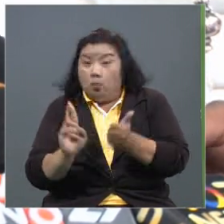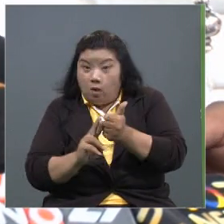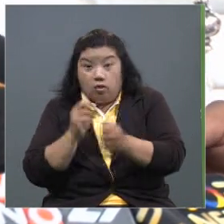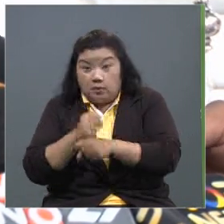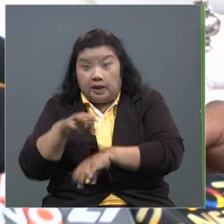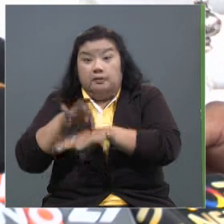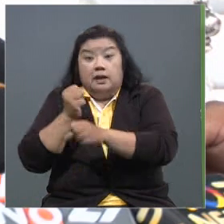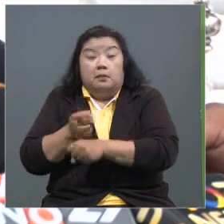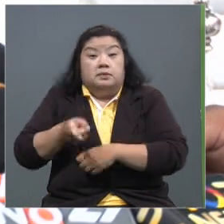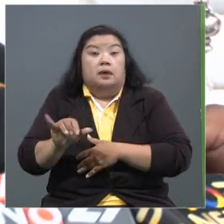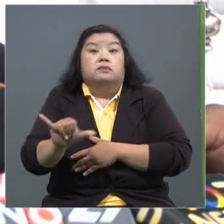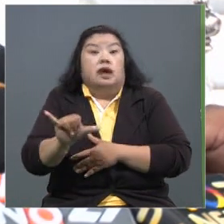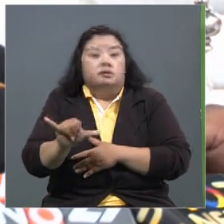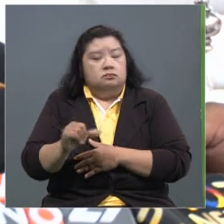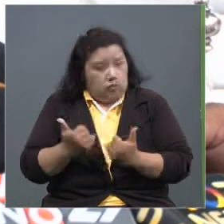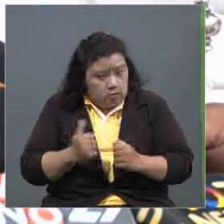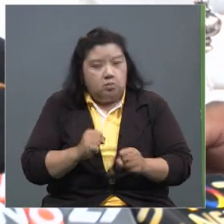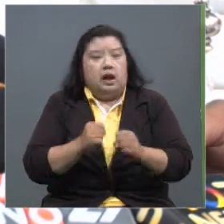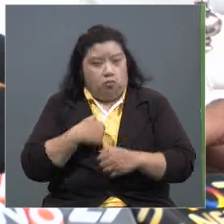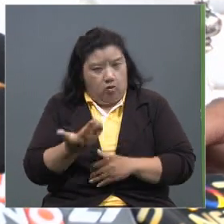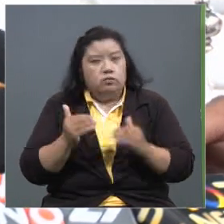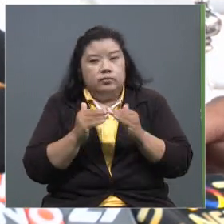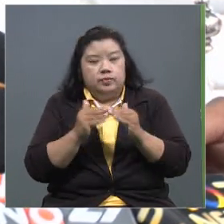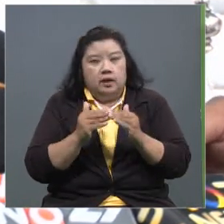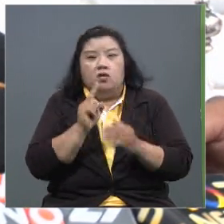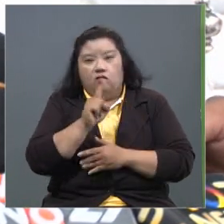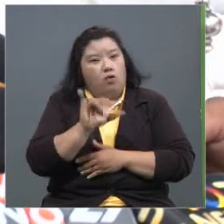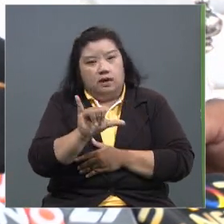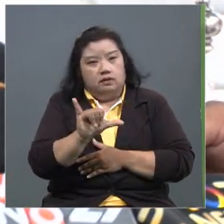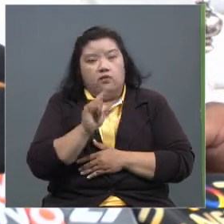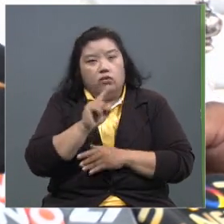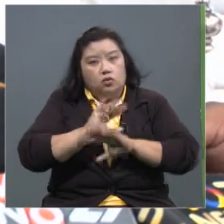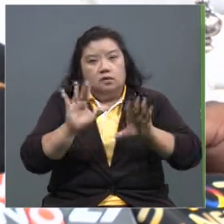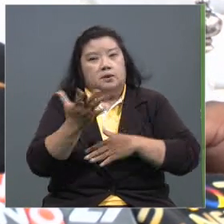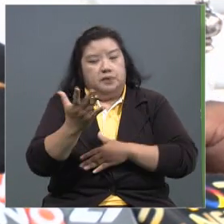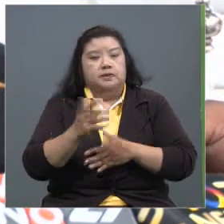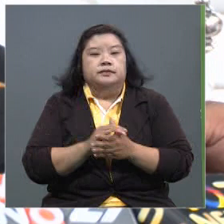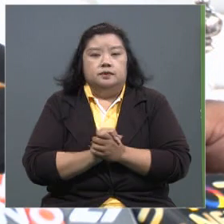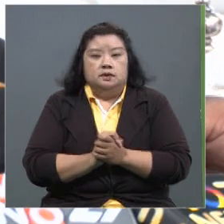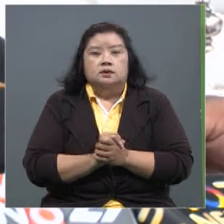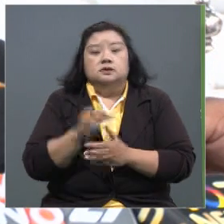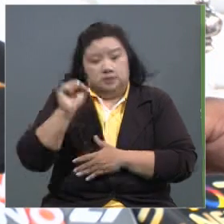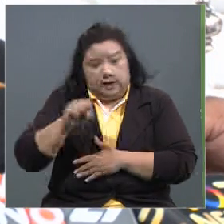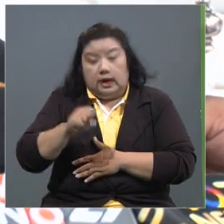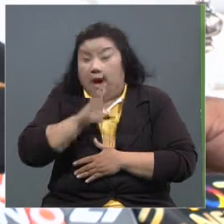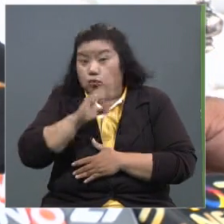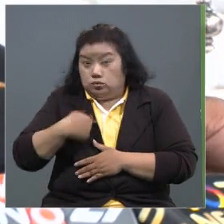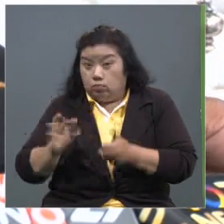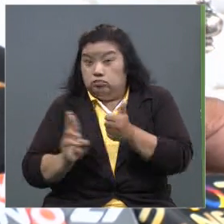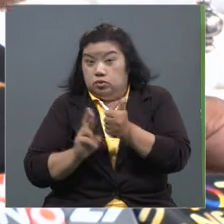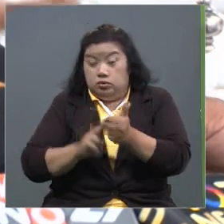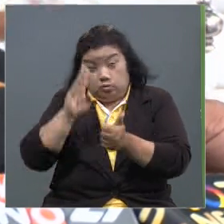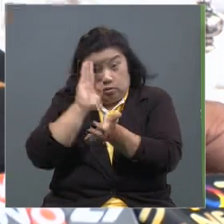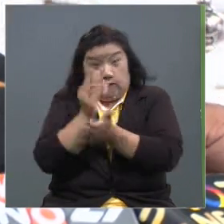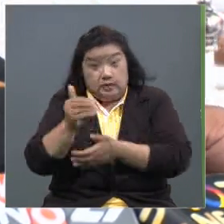หน้าในเรื่องของกระบวนการยุติธรรมนะครับ หมายความว่าถ้าได้กลับไปเป็นนายตน. อืมใช่ถอนฟ้องให้ผมต้องเอาหัวสีหมดเพ